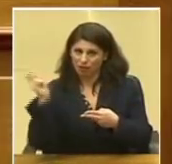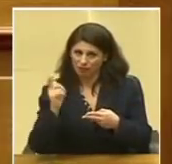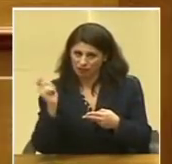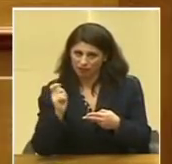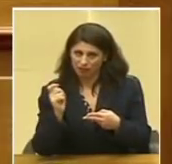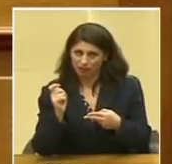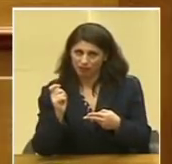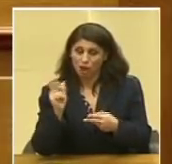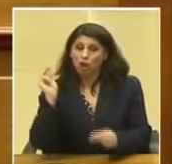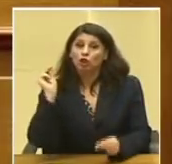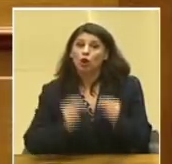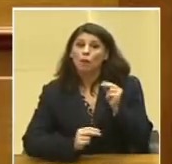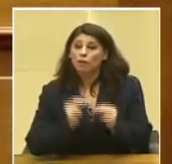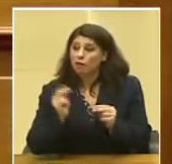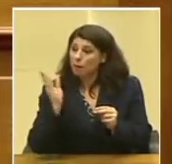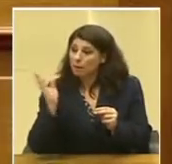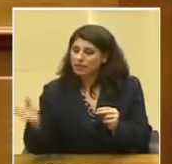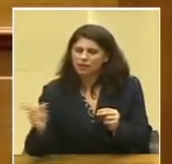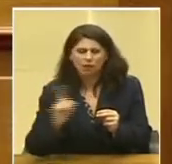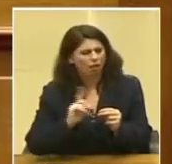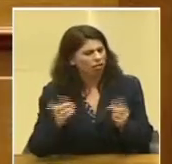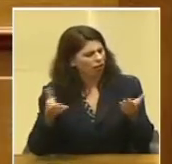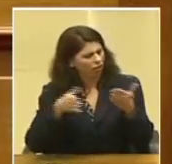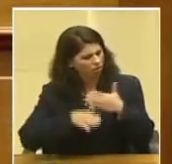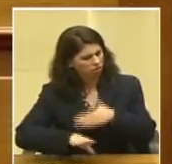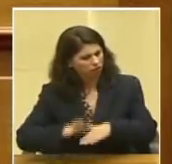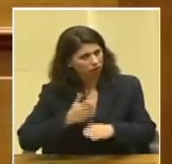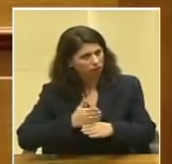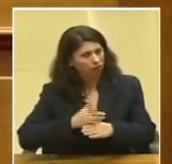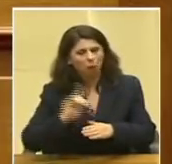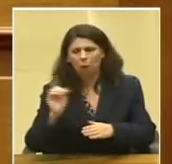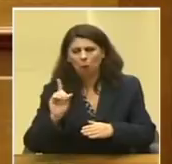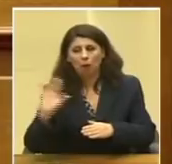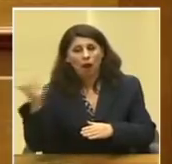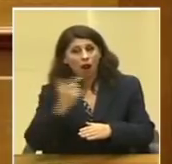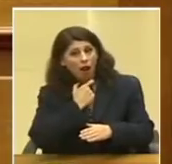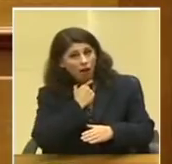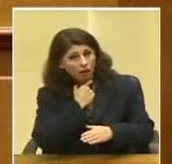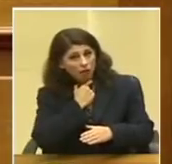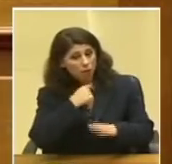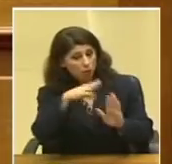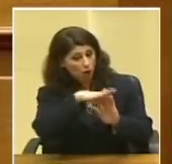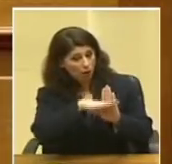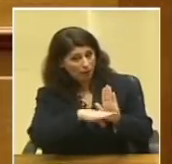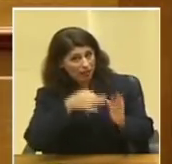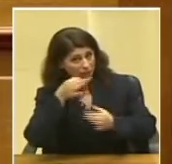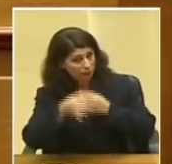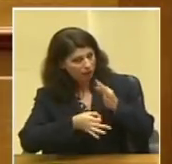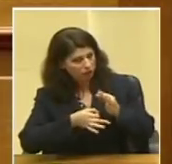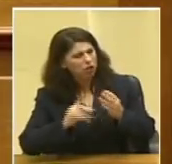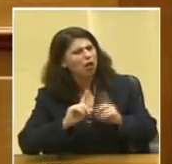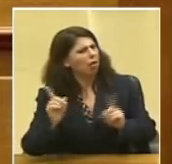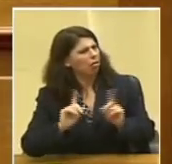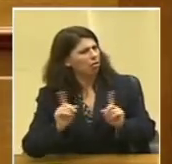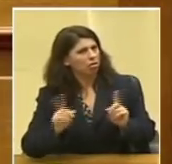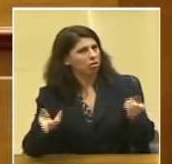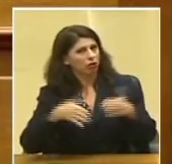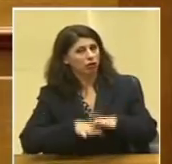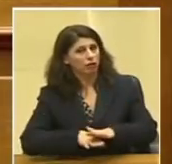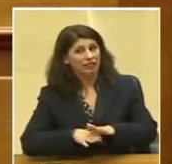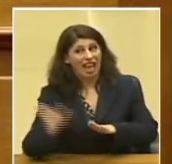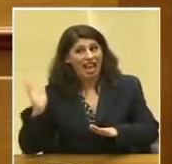Το πρόβλημα με εσάς, και δεν το κρύβετε όταν αναγκάζεστε να μιλήσετε προγραμματικά, είναι ότι